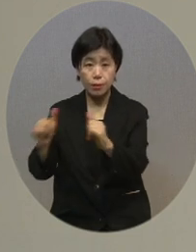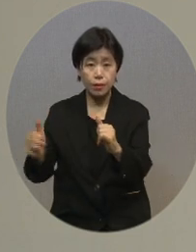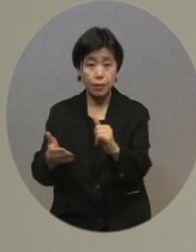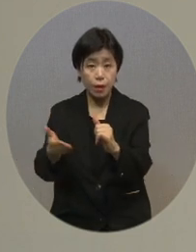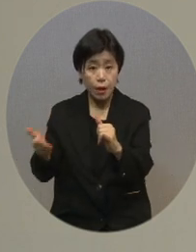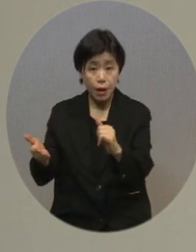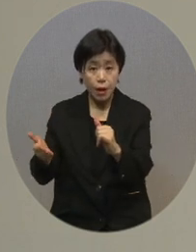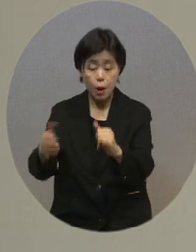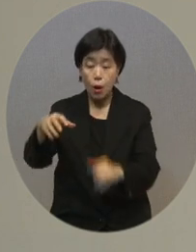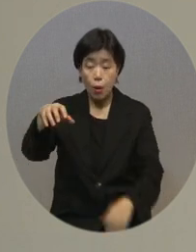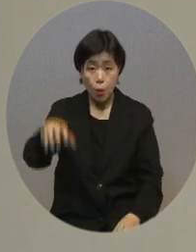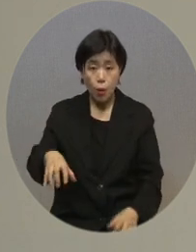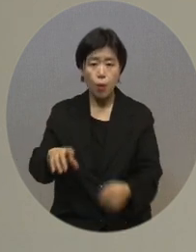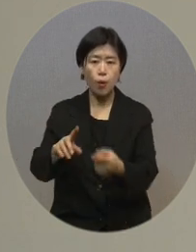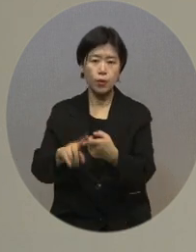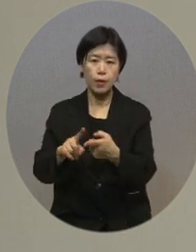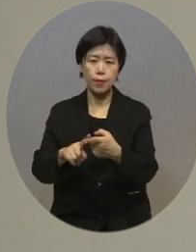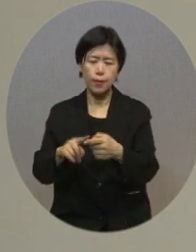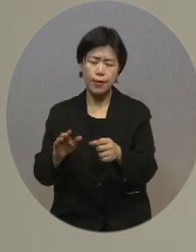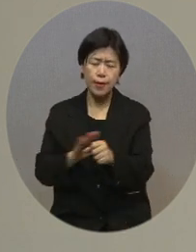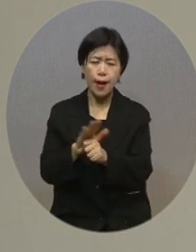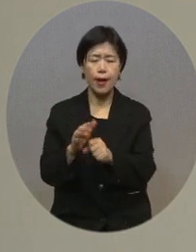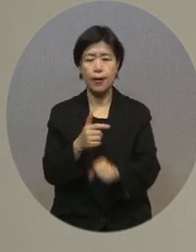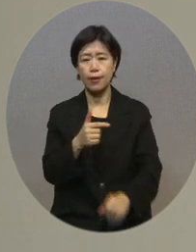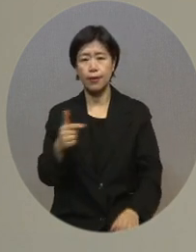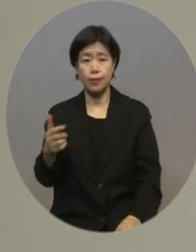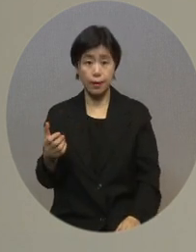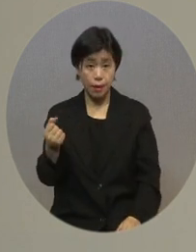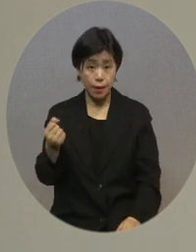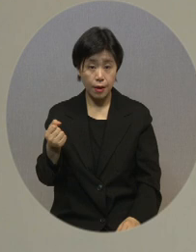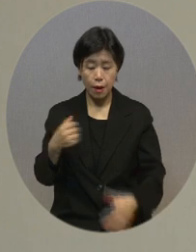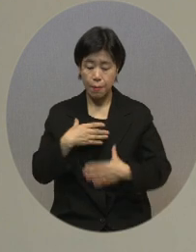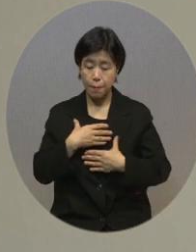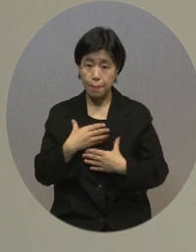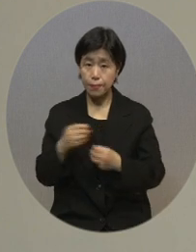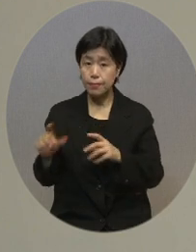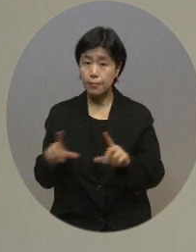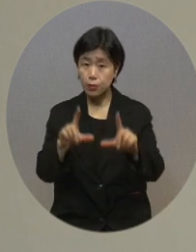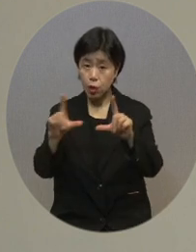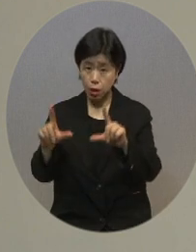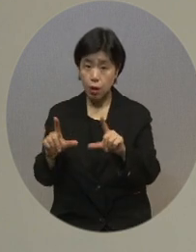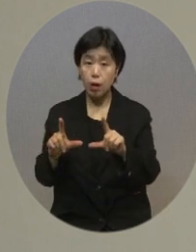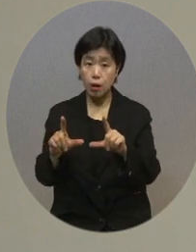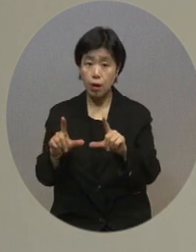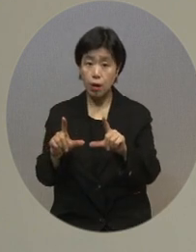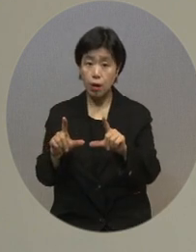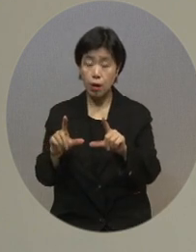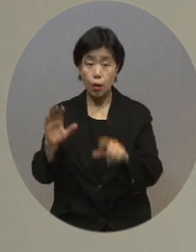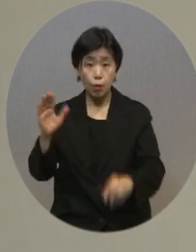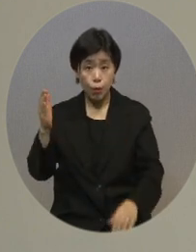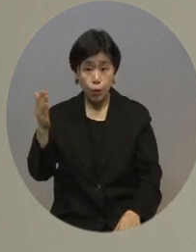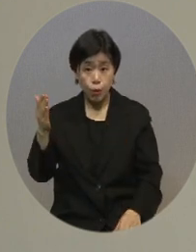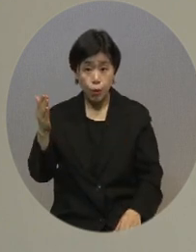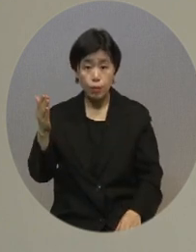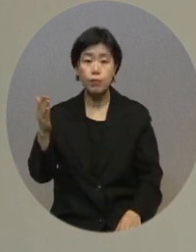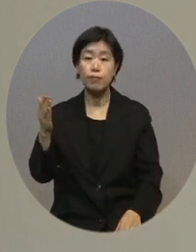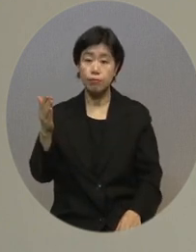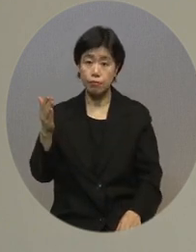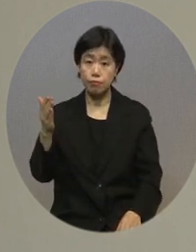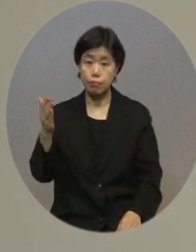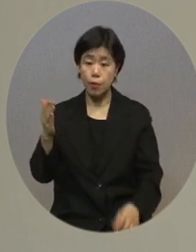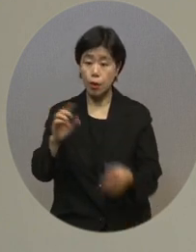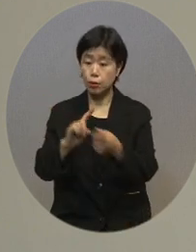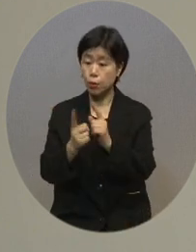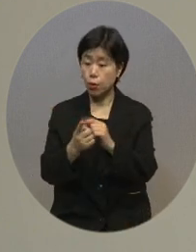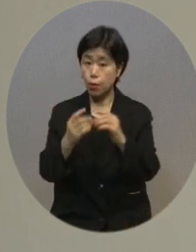우리 지역에 대한 애착을 가지고 편안하게 살고 살으려고 한다고 하면은